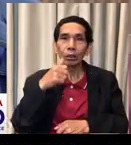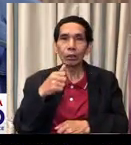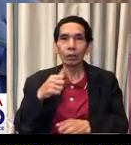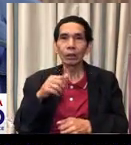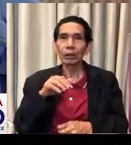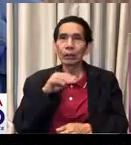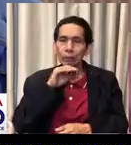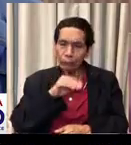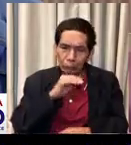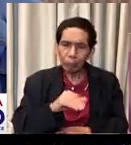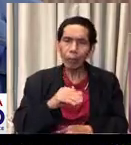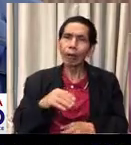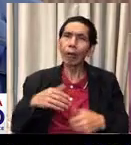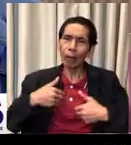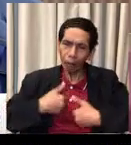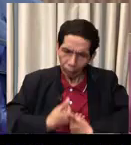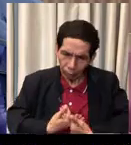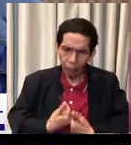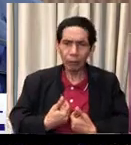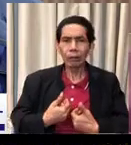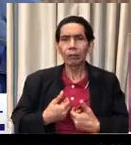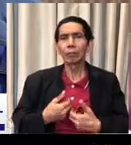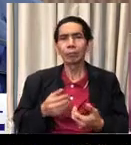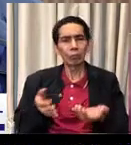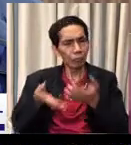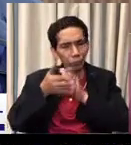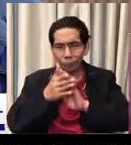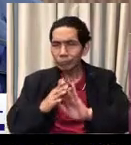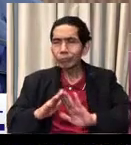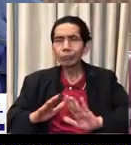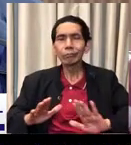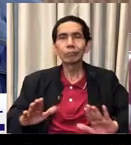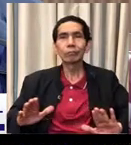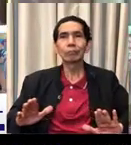Nakuba ka na na iraos ito.